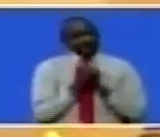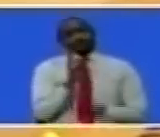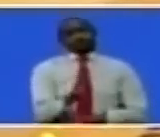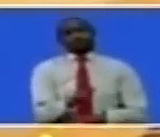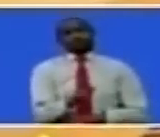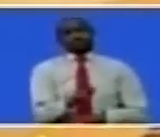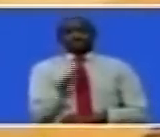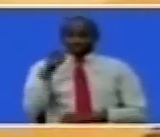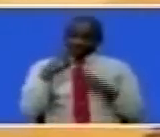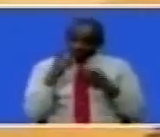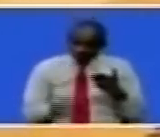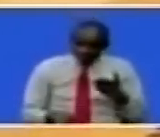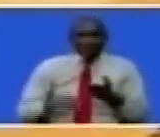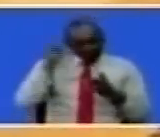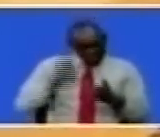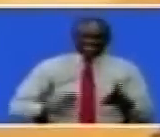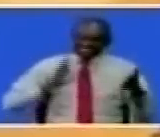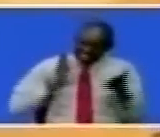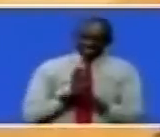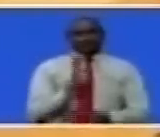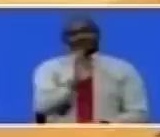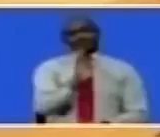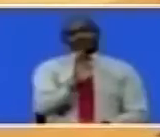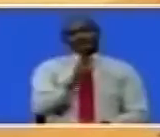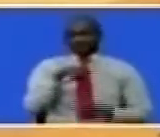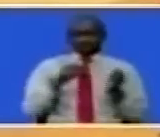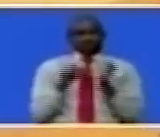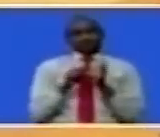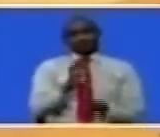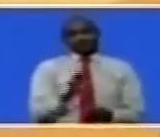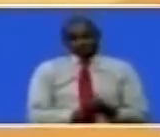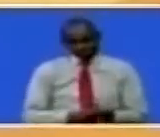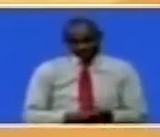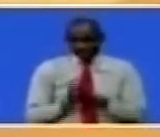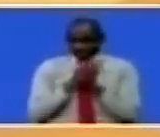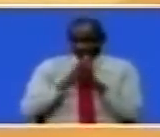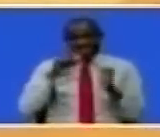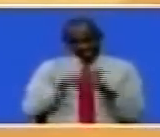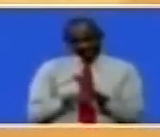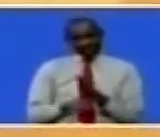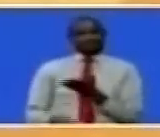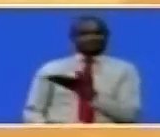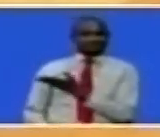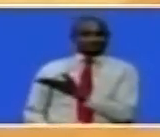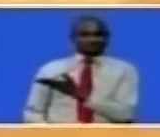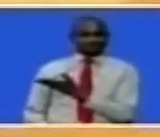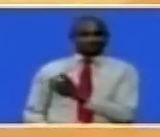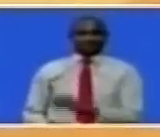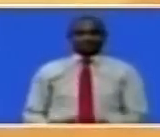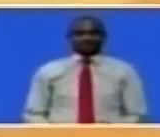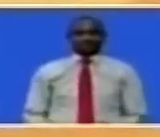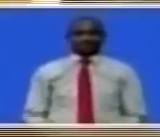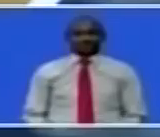na kutangaza kuwa haki itatekelezwa kutokana na kisa hicho. Robert Wanyonyi anafuatilia taarifa hiyo.